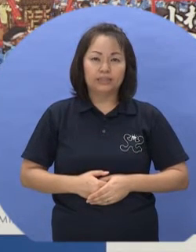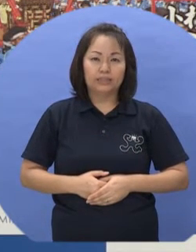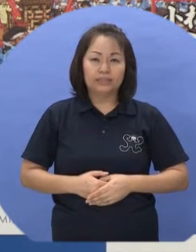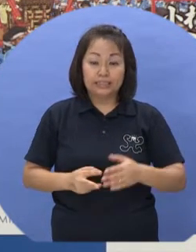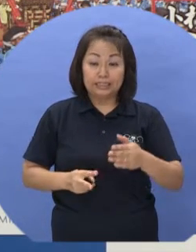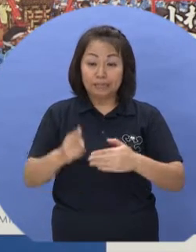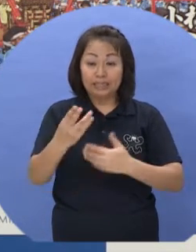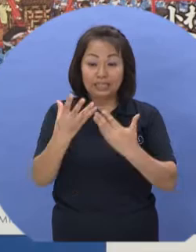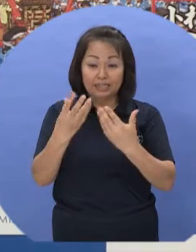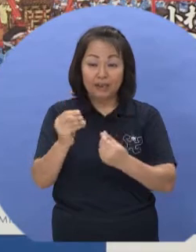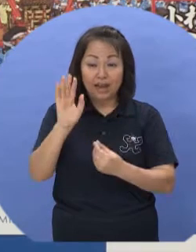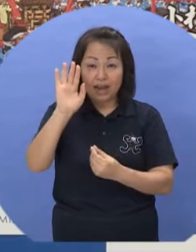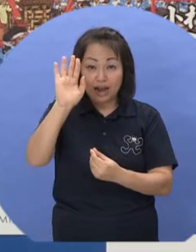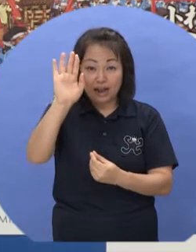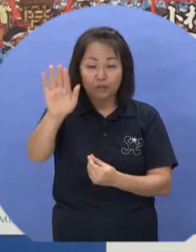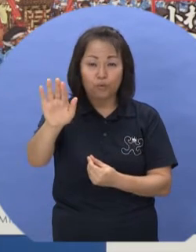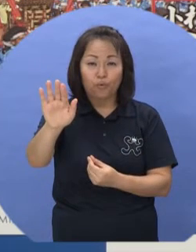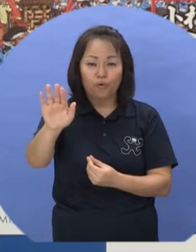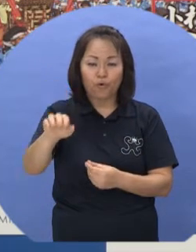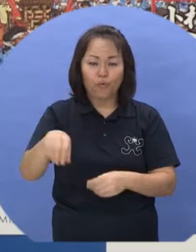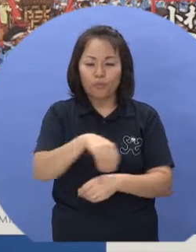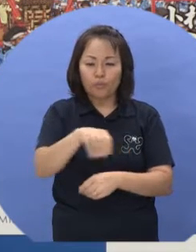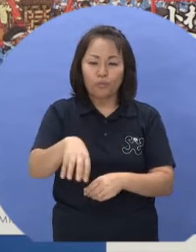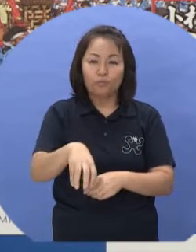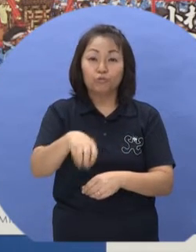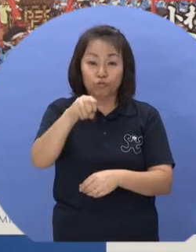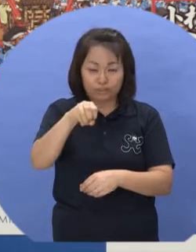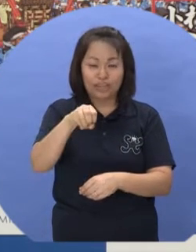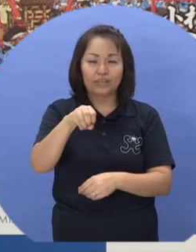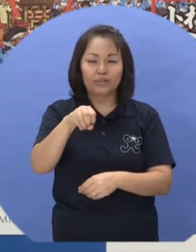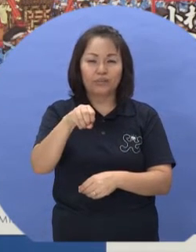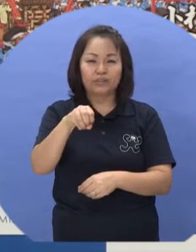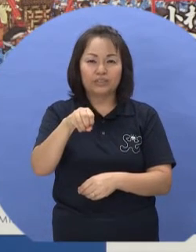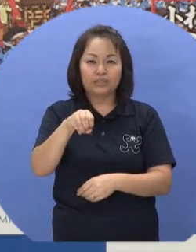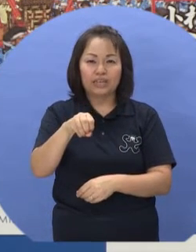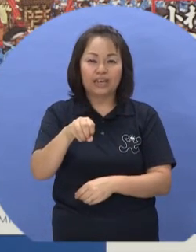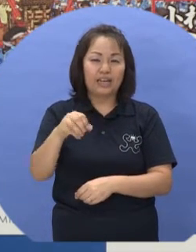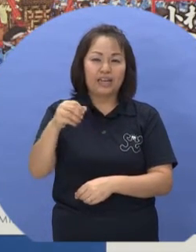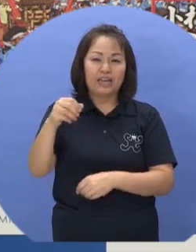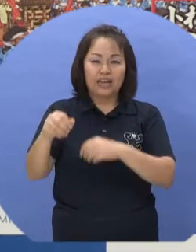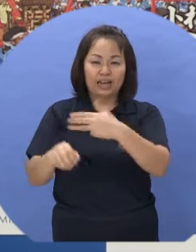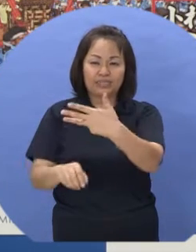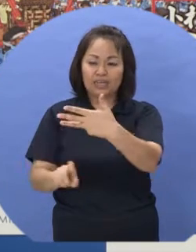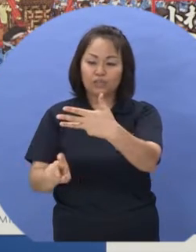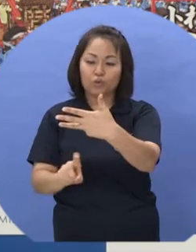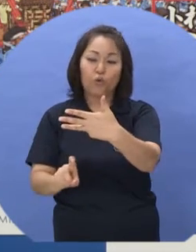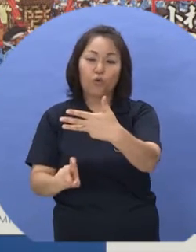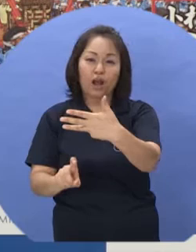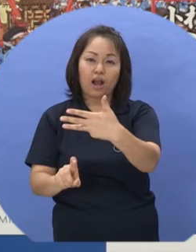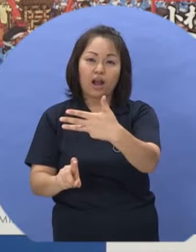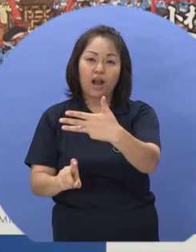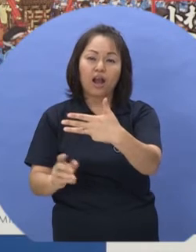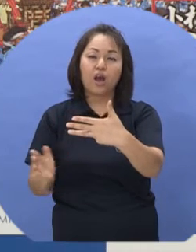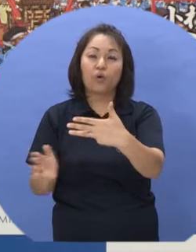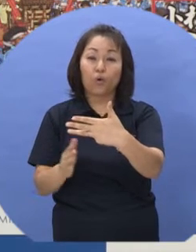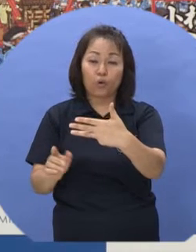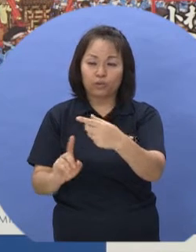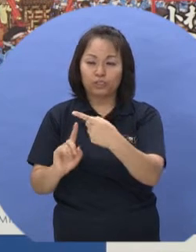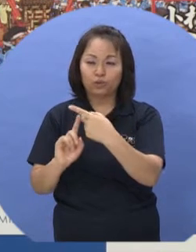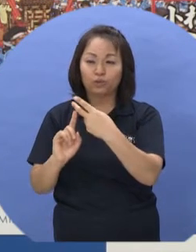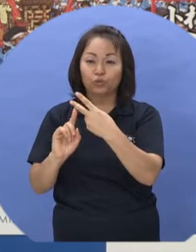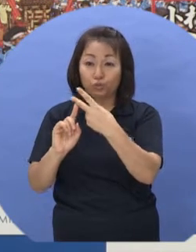で締め切った後ですね、抽選などさせていただいて、8月10日ごろまでには郵送